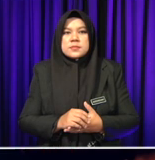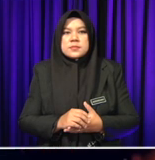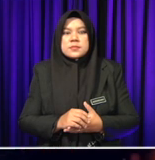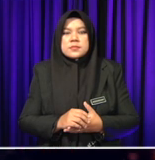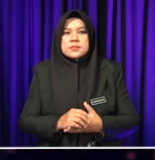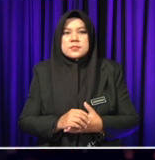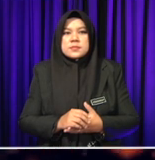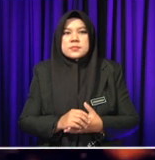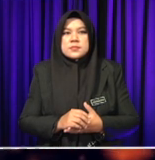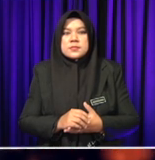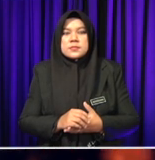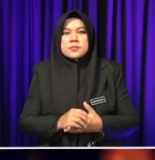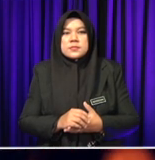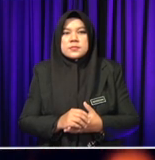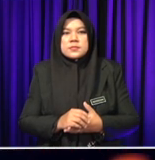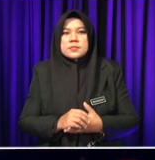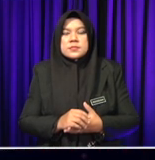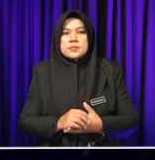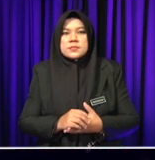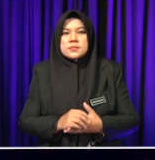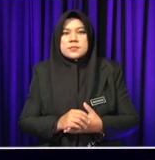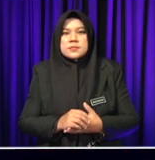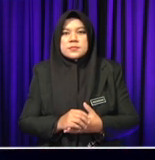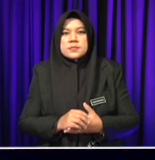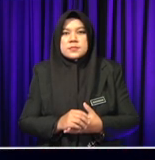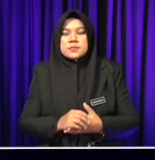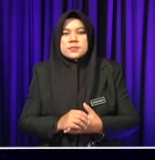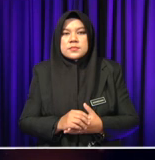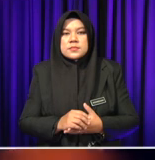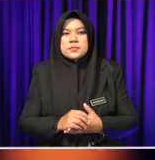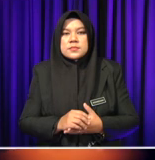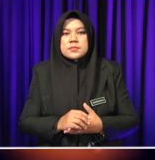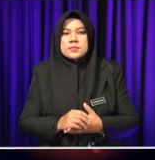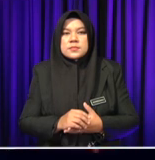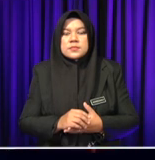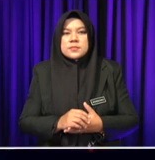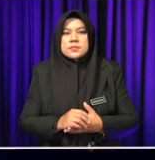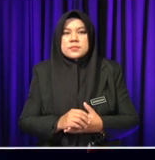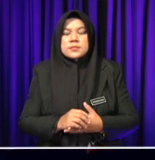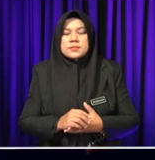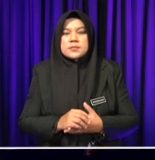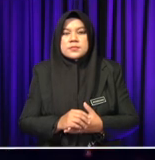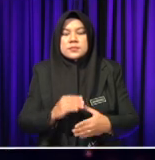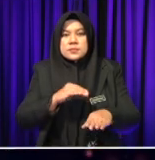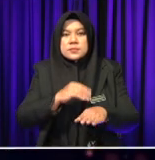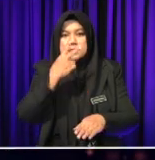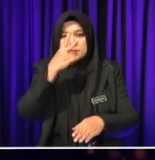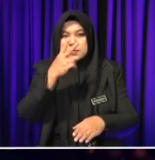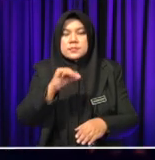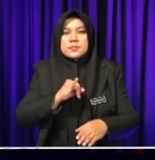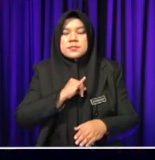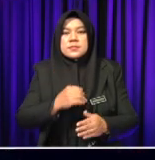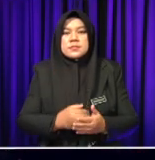juga Az tak oke silakan okey Adlin okey silakan Adlin okey pada pandangan saya